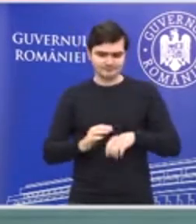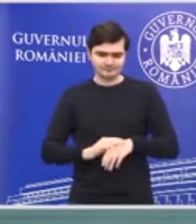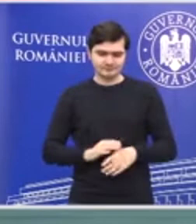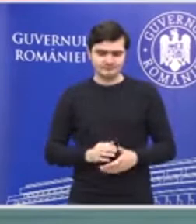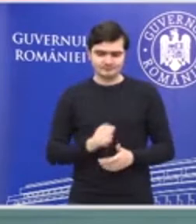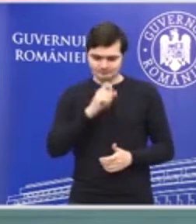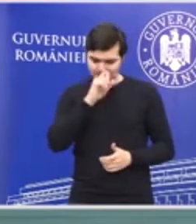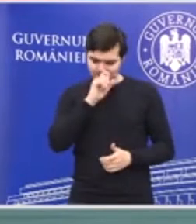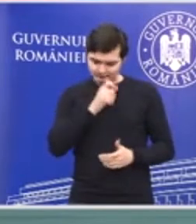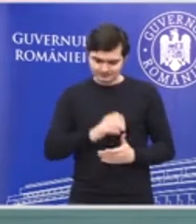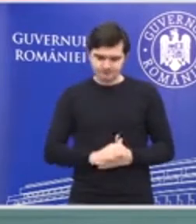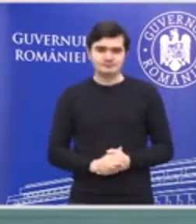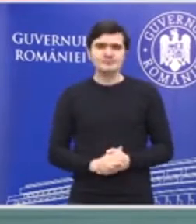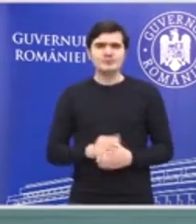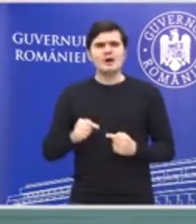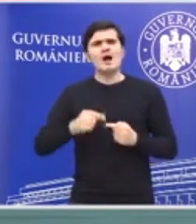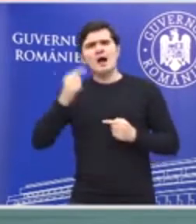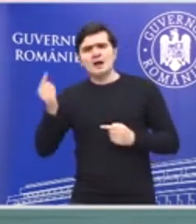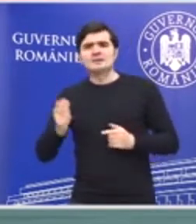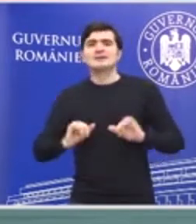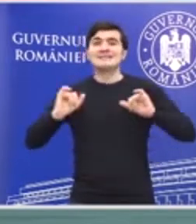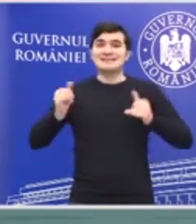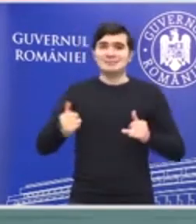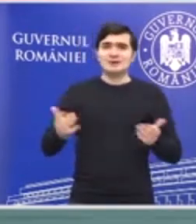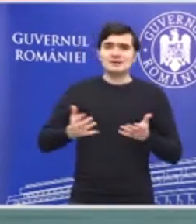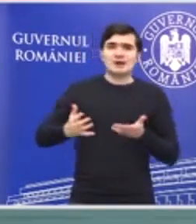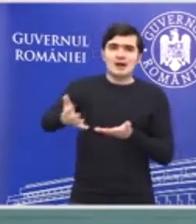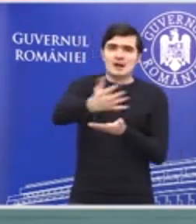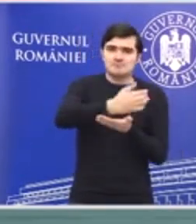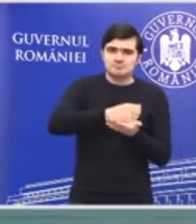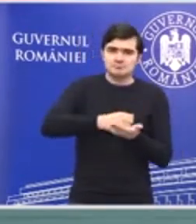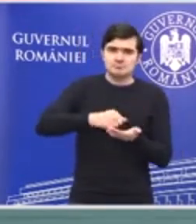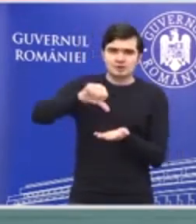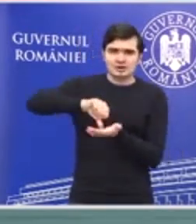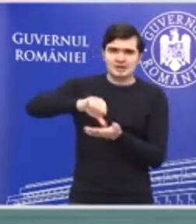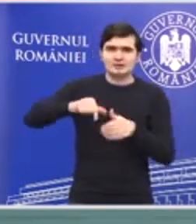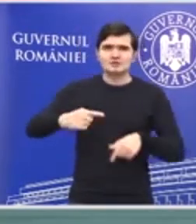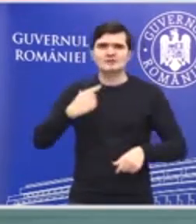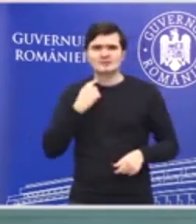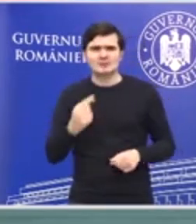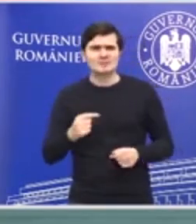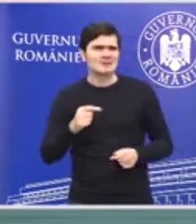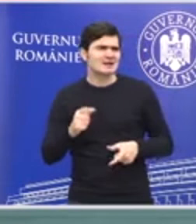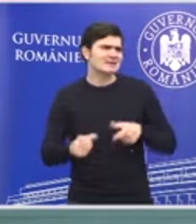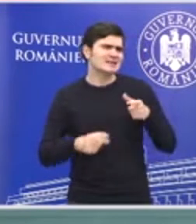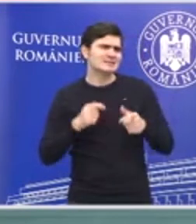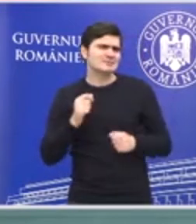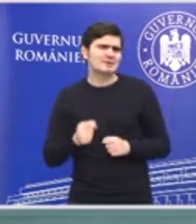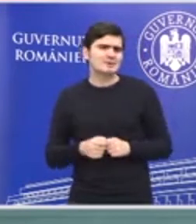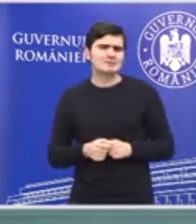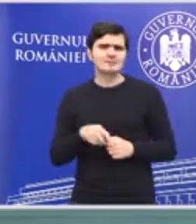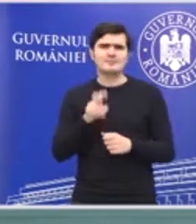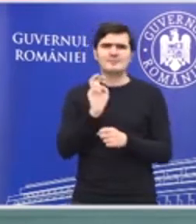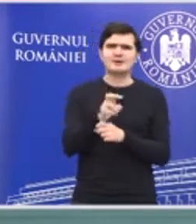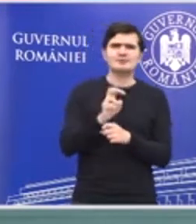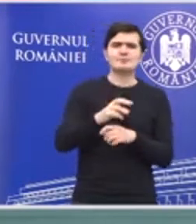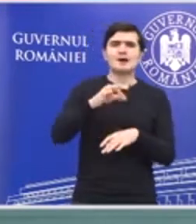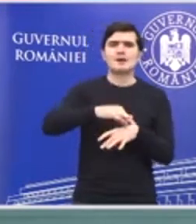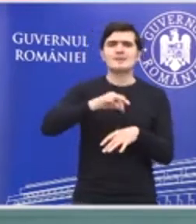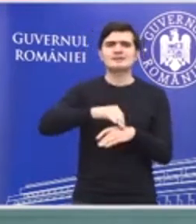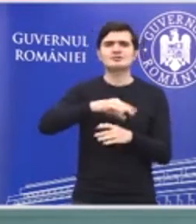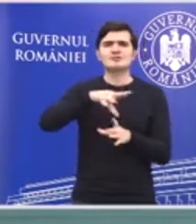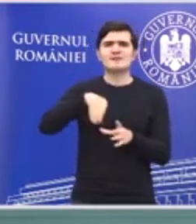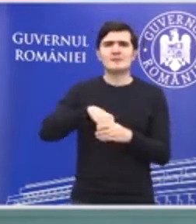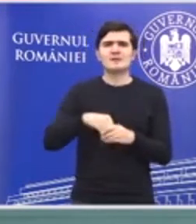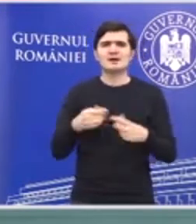O altă situație pe care am centralizat-o în această săptămână a fost legată de participarea medicilor de familie